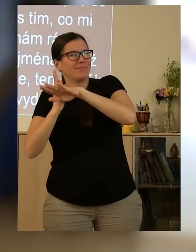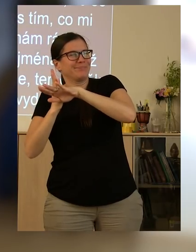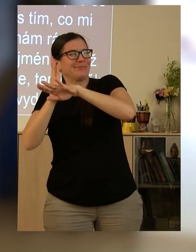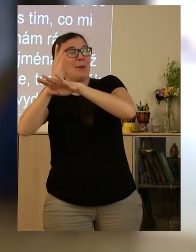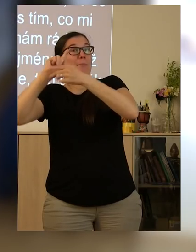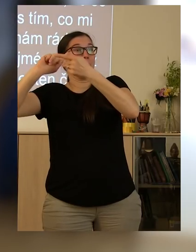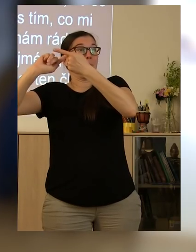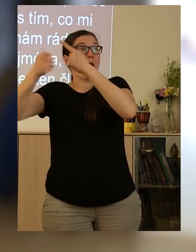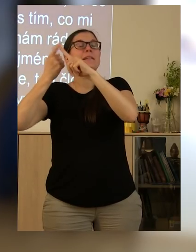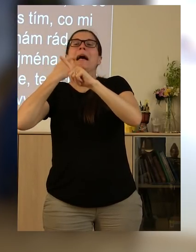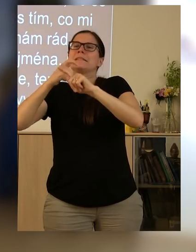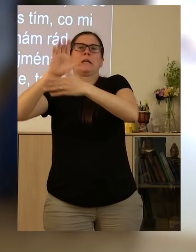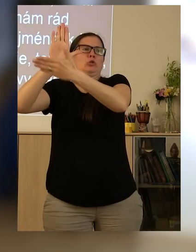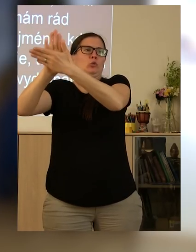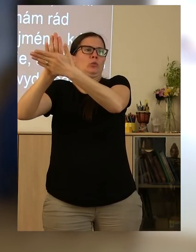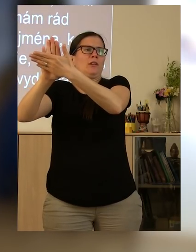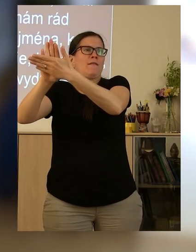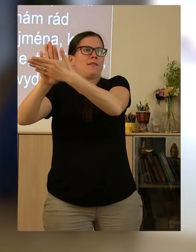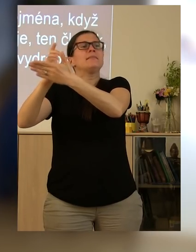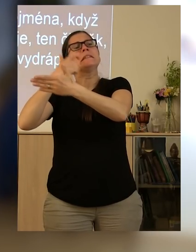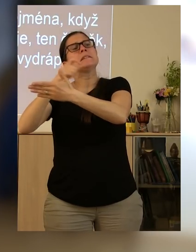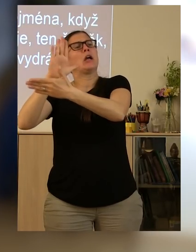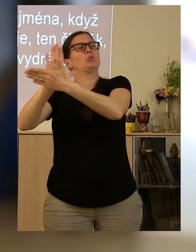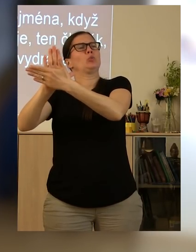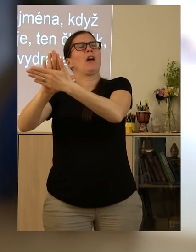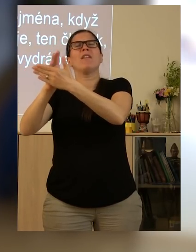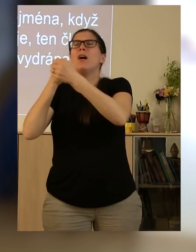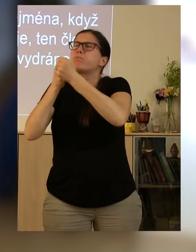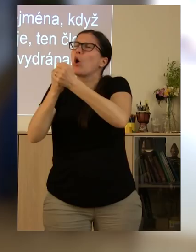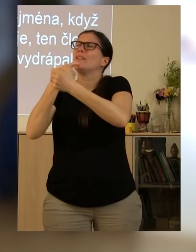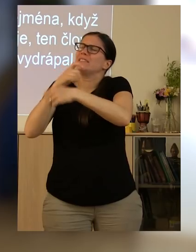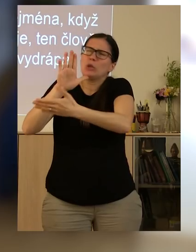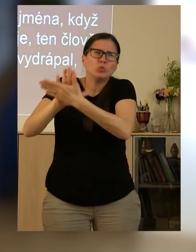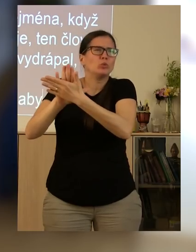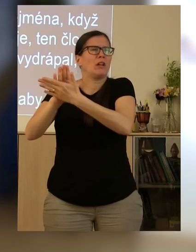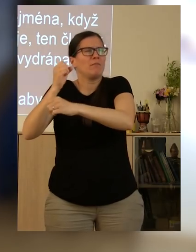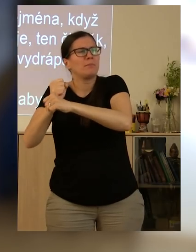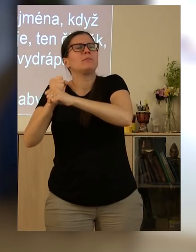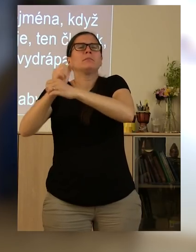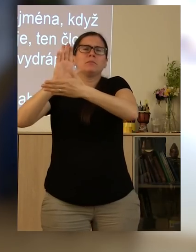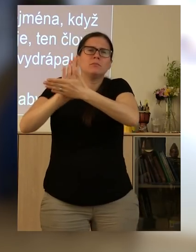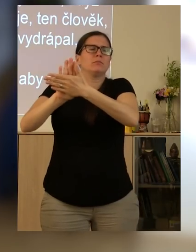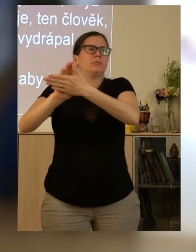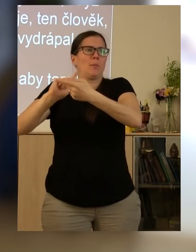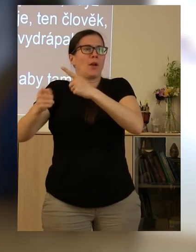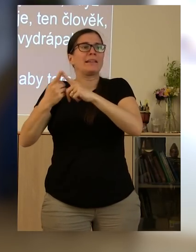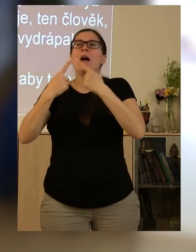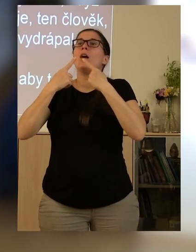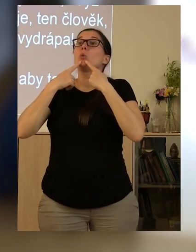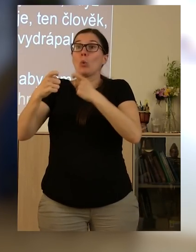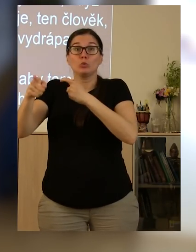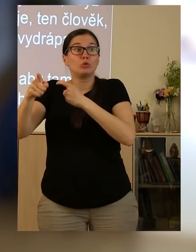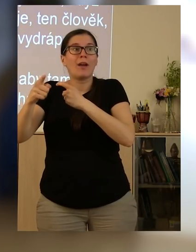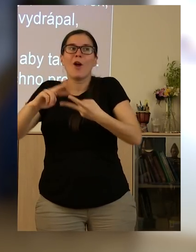chce tam být. Dělá všechno pro to, aby tam byl. Jeho duše dělá všechno pro to, aby tam nebyl.